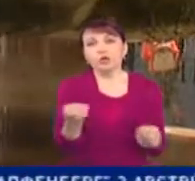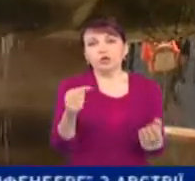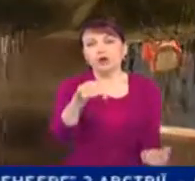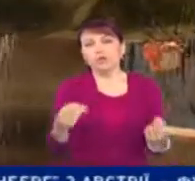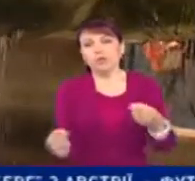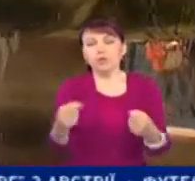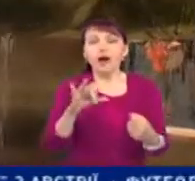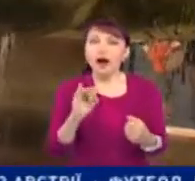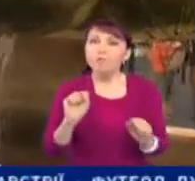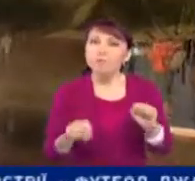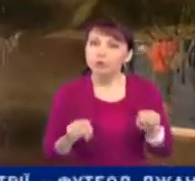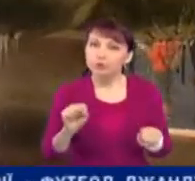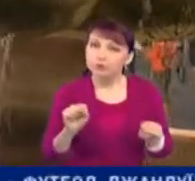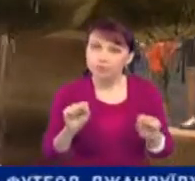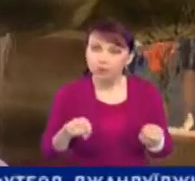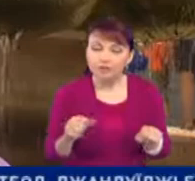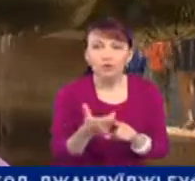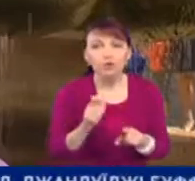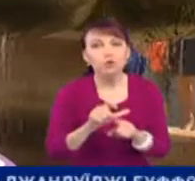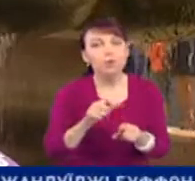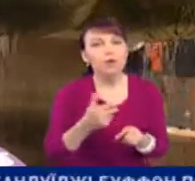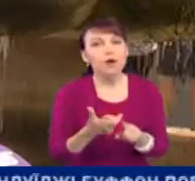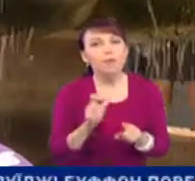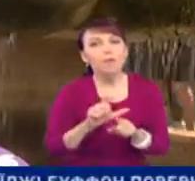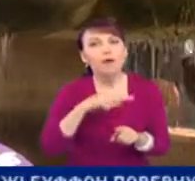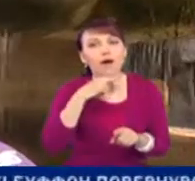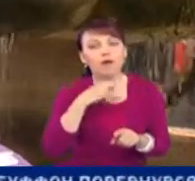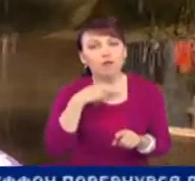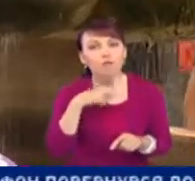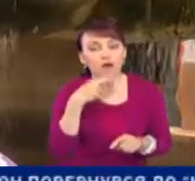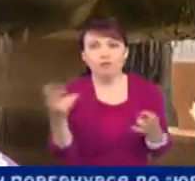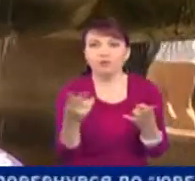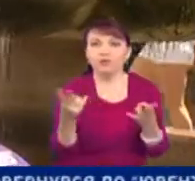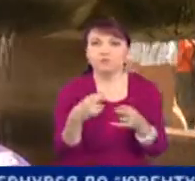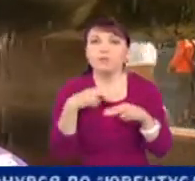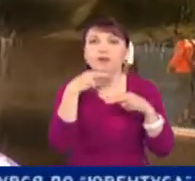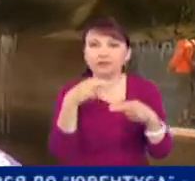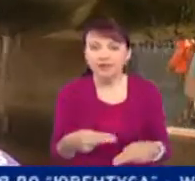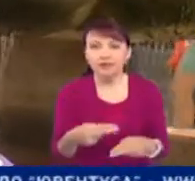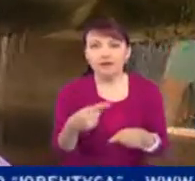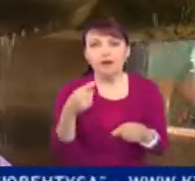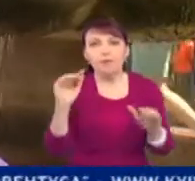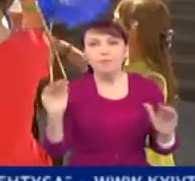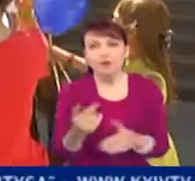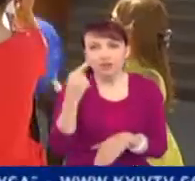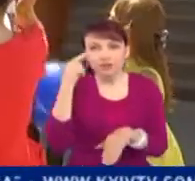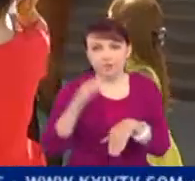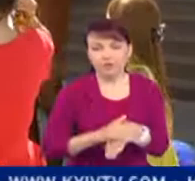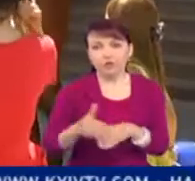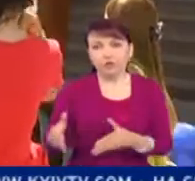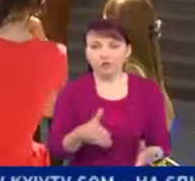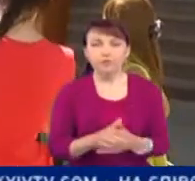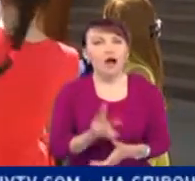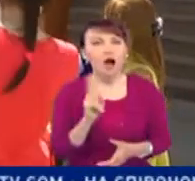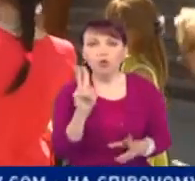на мотоциклі дуже багато уваги потрібно приділяти, бо тебе менш замітно на дорозі. А хто машин